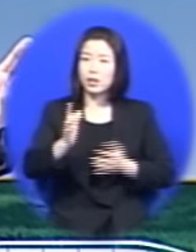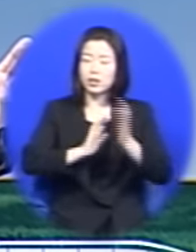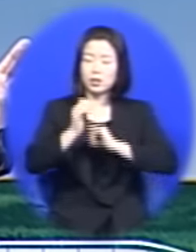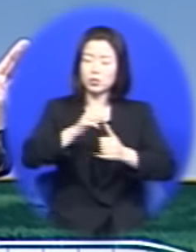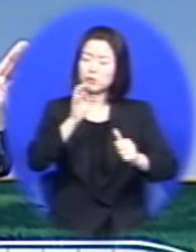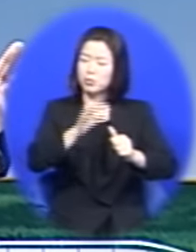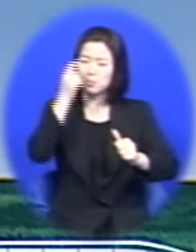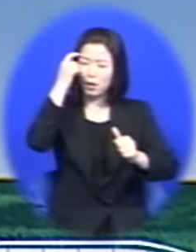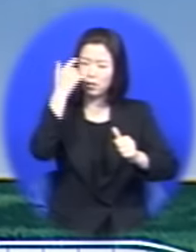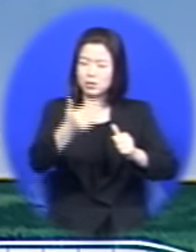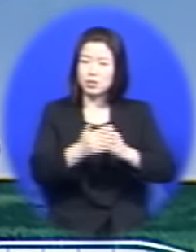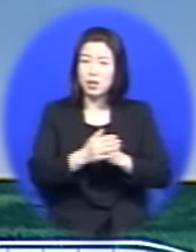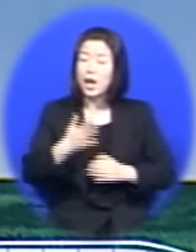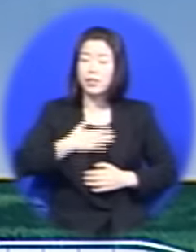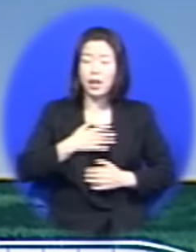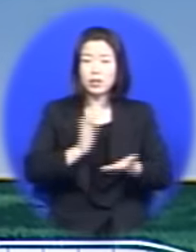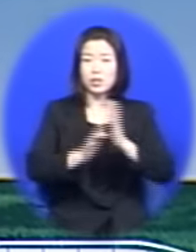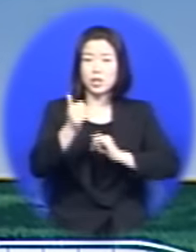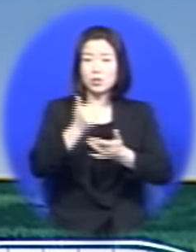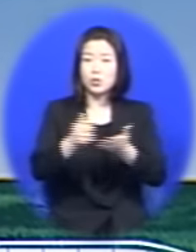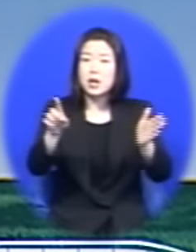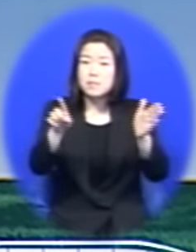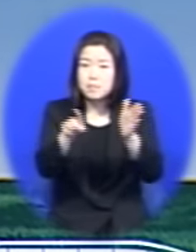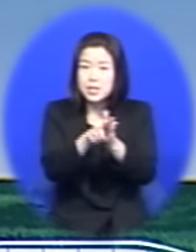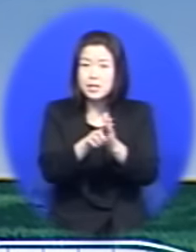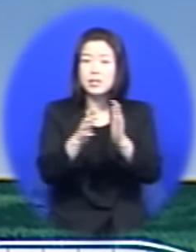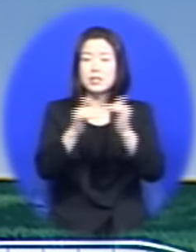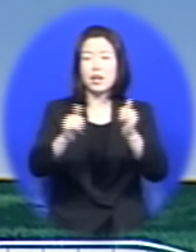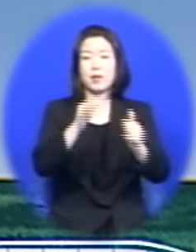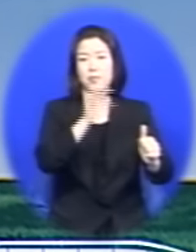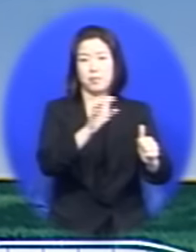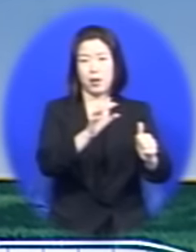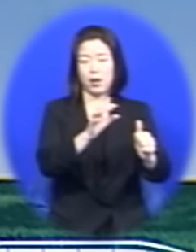핍박했나? 나는 예수 믿는 사람을 핍박했어요.